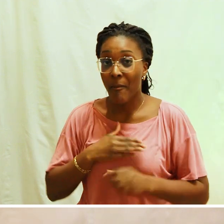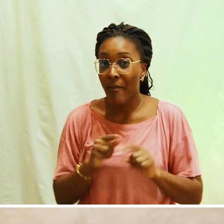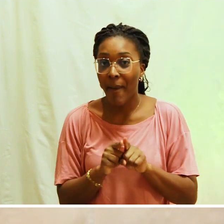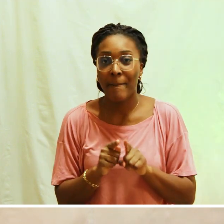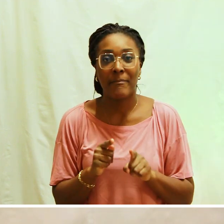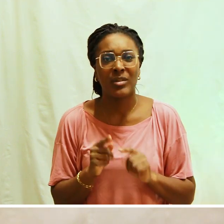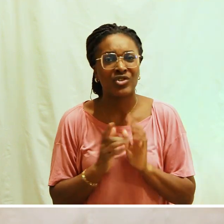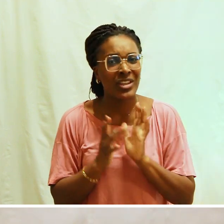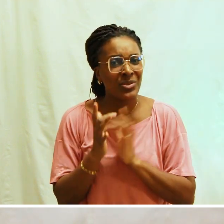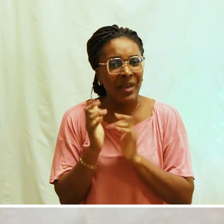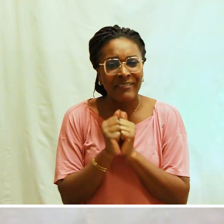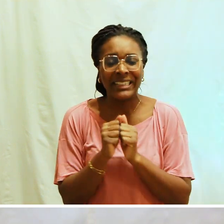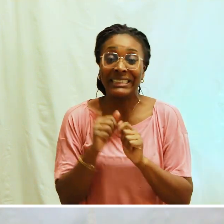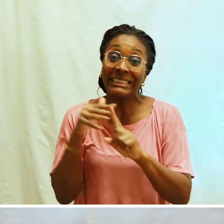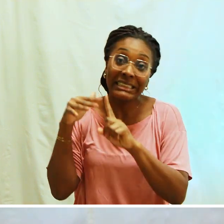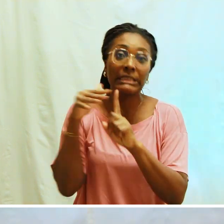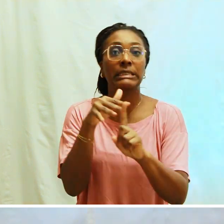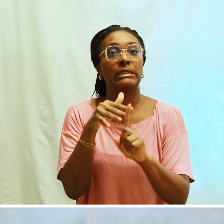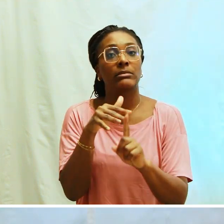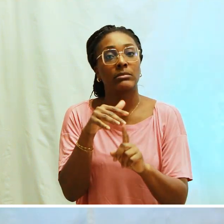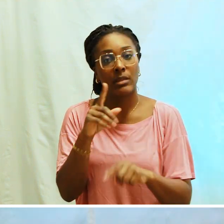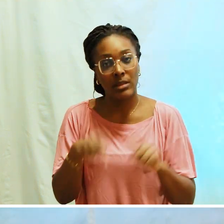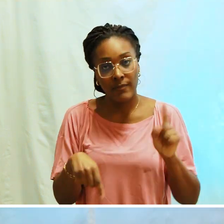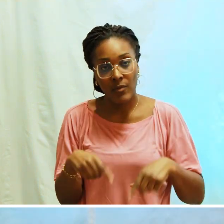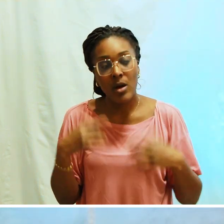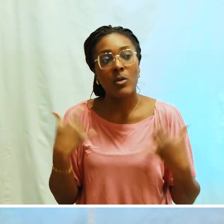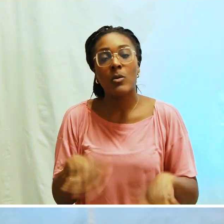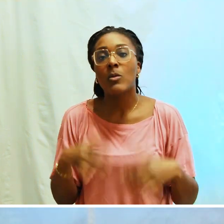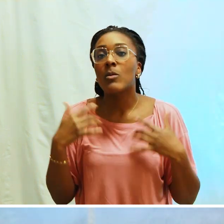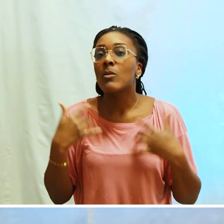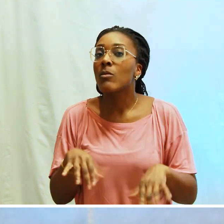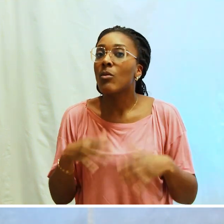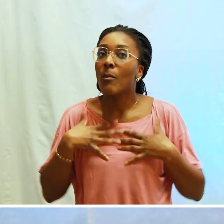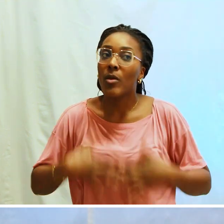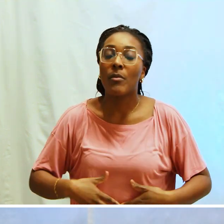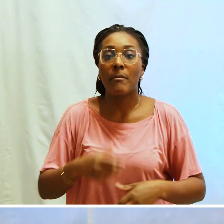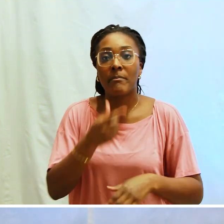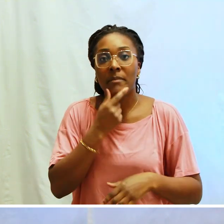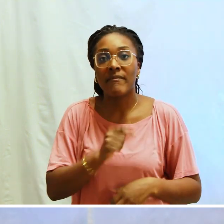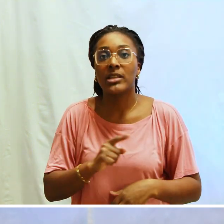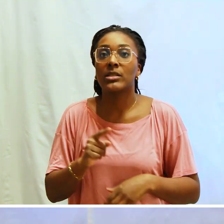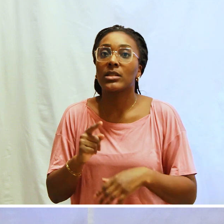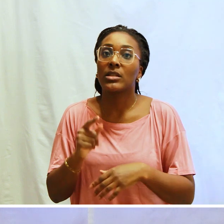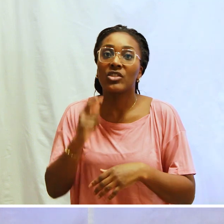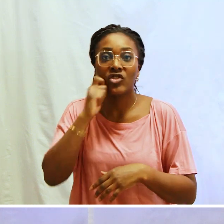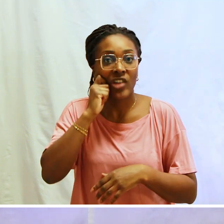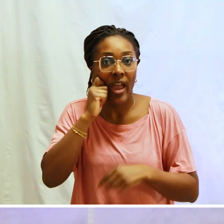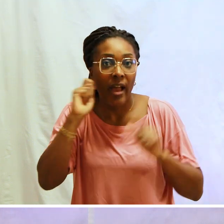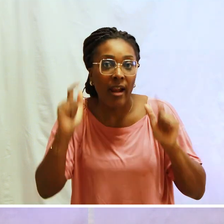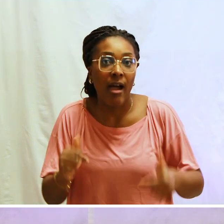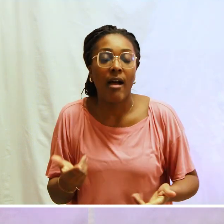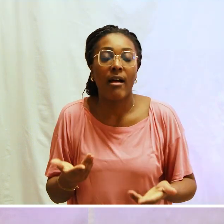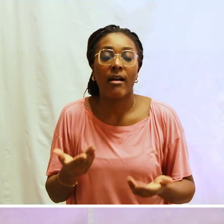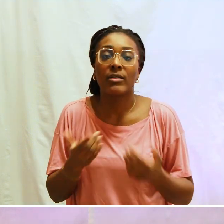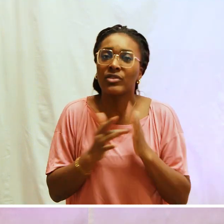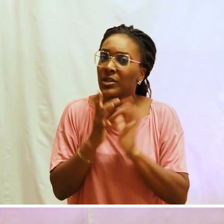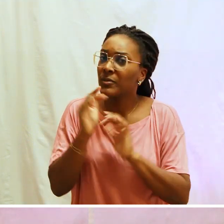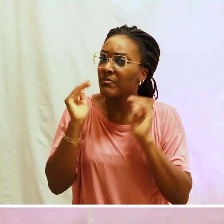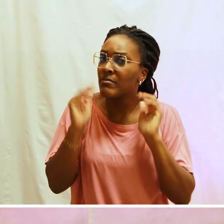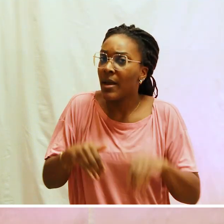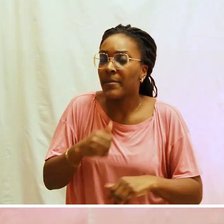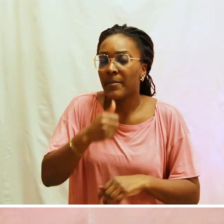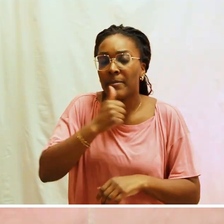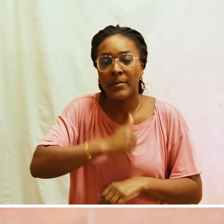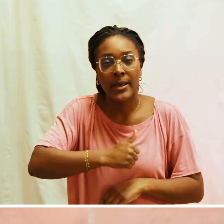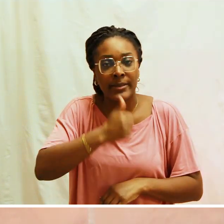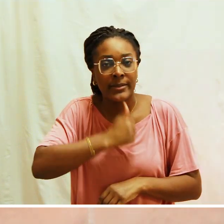capable, même avec ses disciples qui parfois marchaient d'une manière complètement détraquée, d'une manière charnelle aussi, de prendre le temps d'être